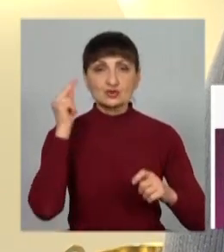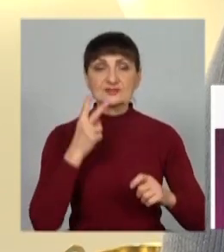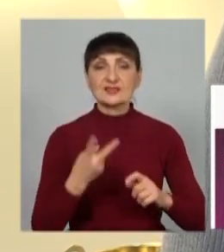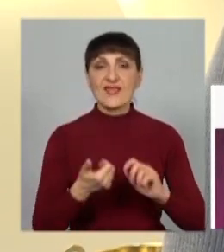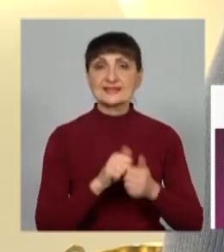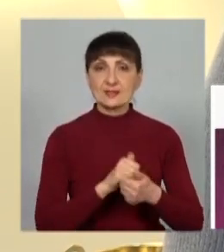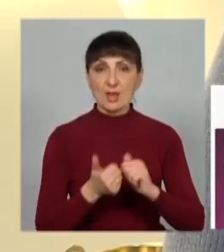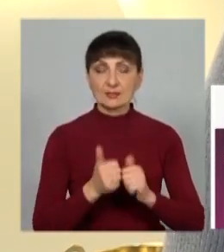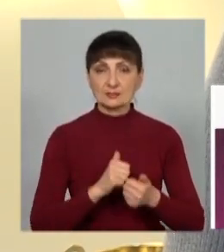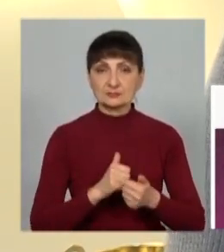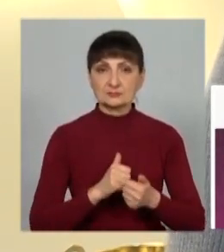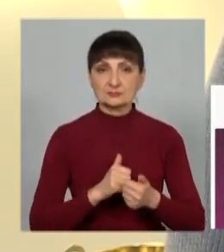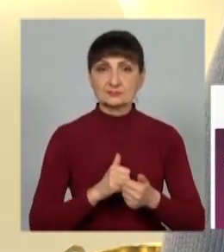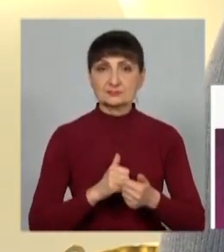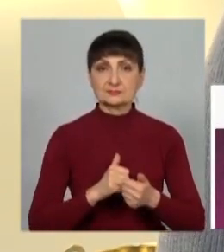2 смены,